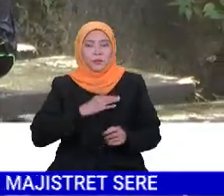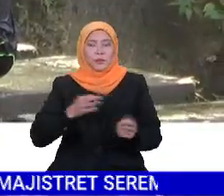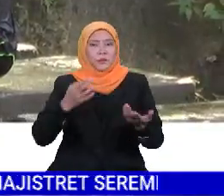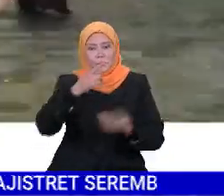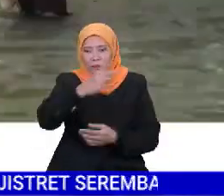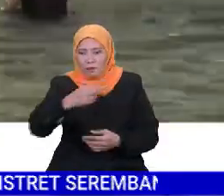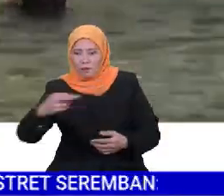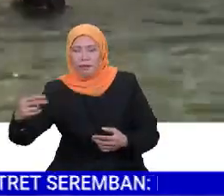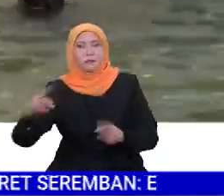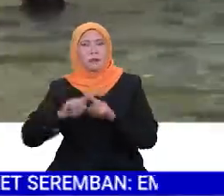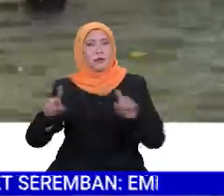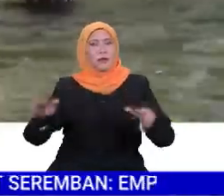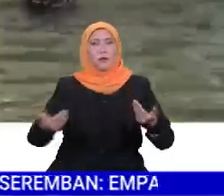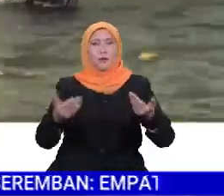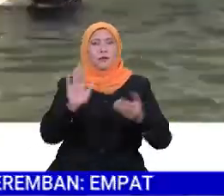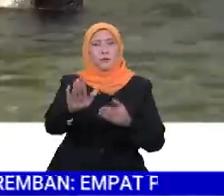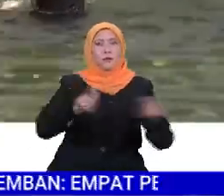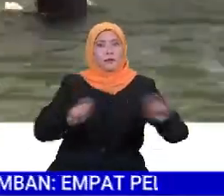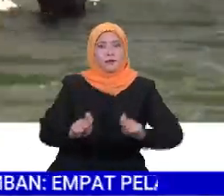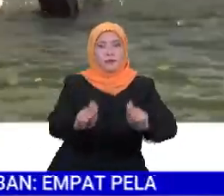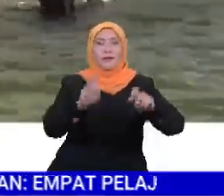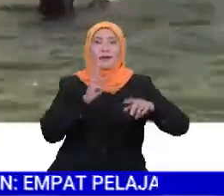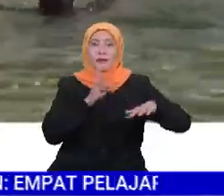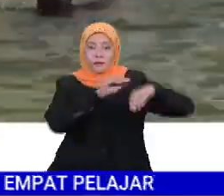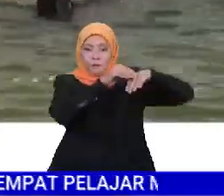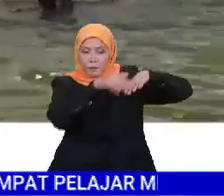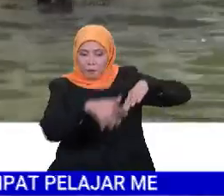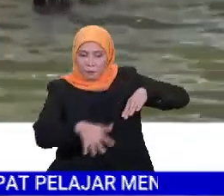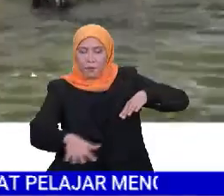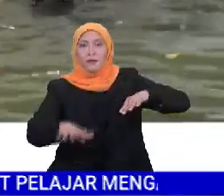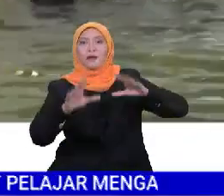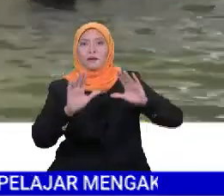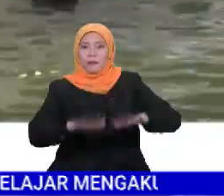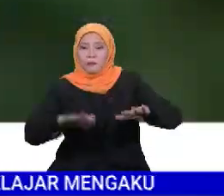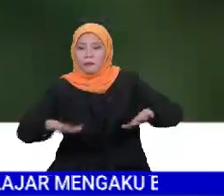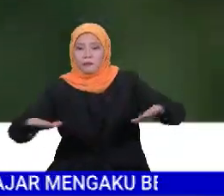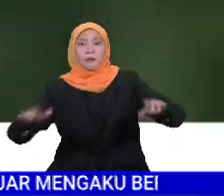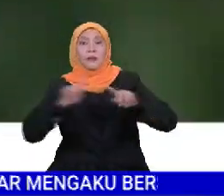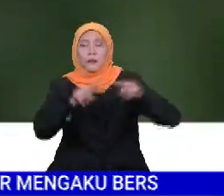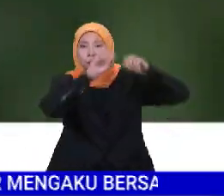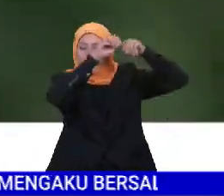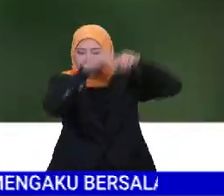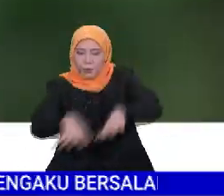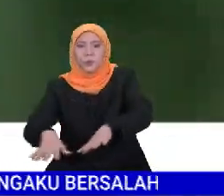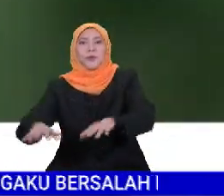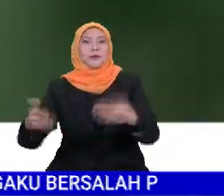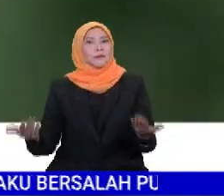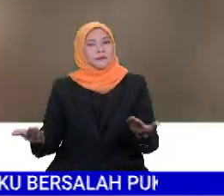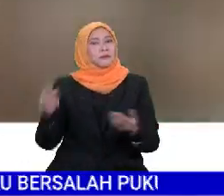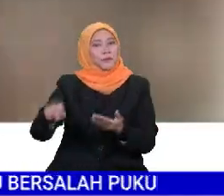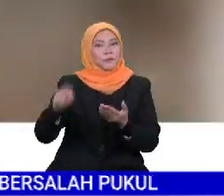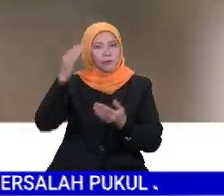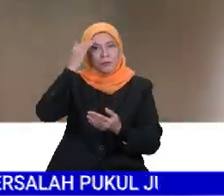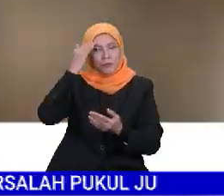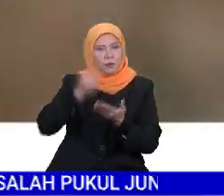manda, bagaimana tindakan anda sekiranya air yang tenang awalnya bertukar deras? Pengetahuan mengenai